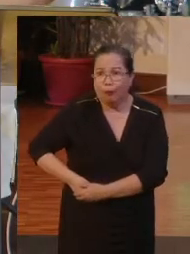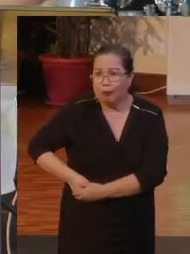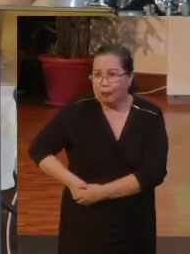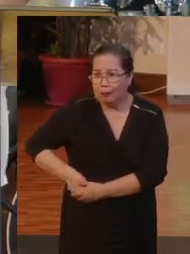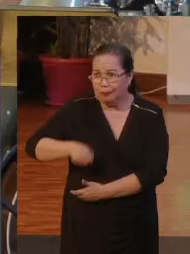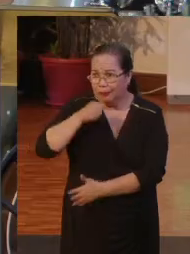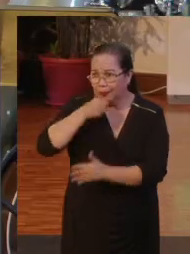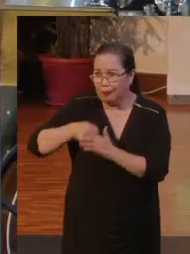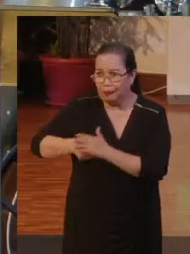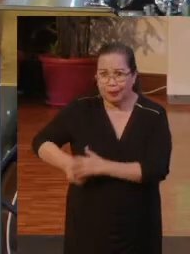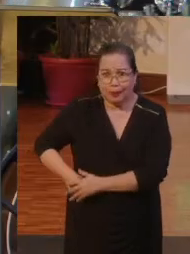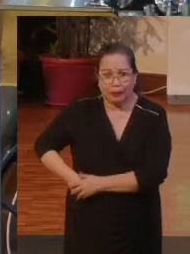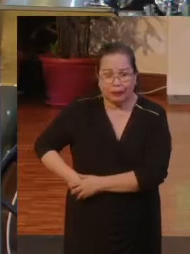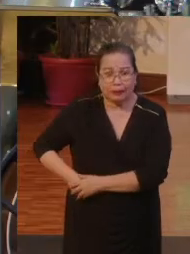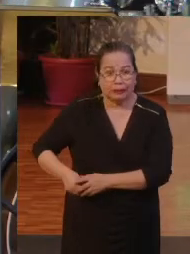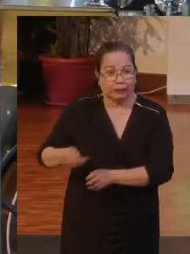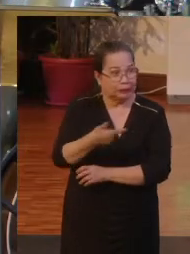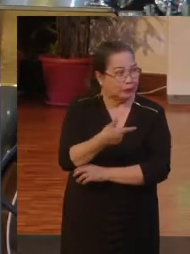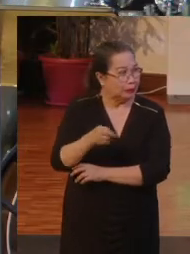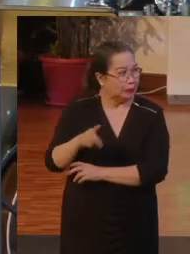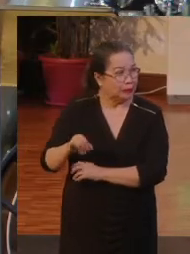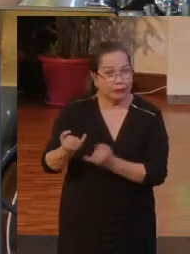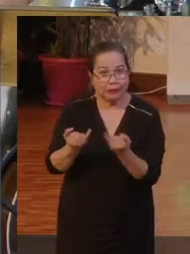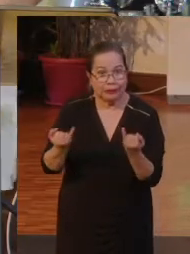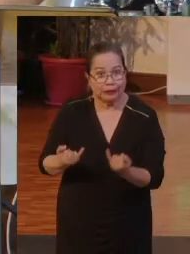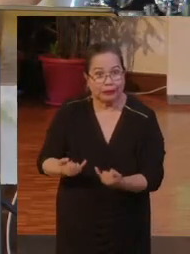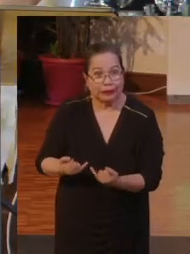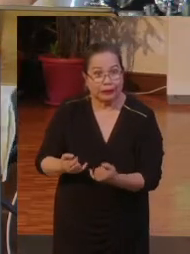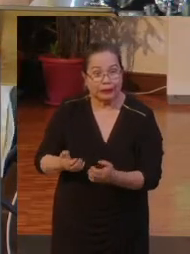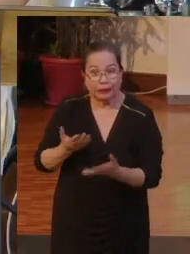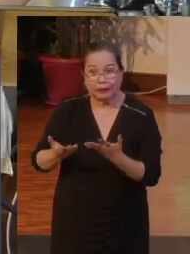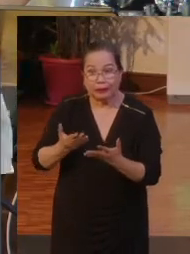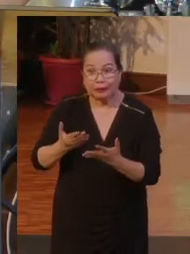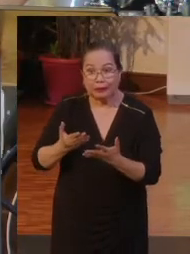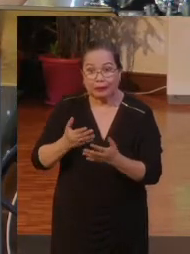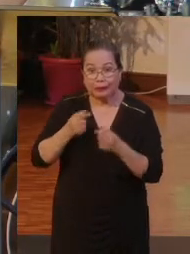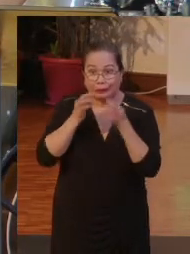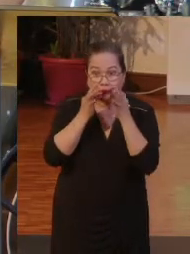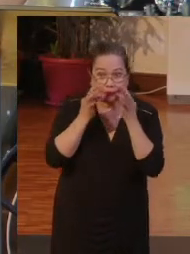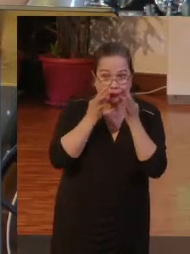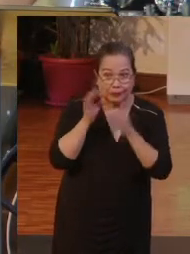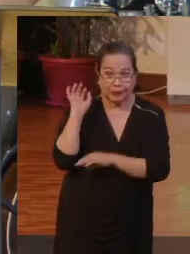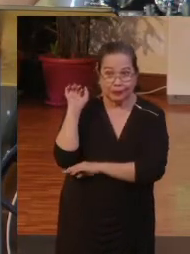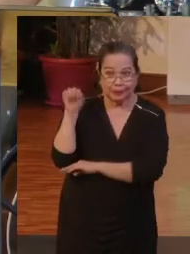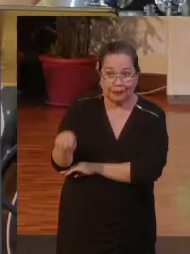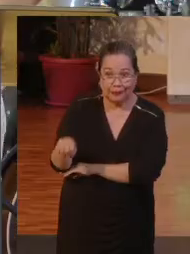na mga Diyos-Diyosan. Siguro yung pusa na kumakaway.